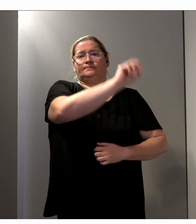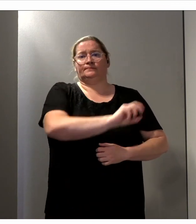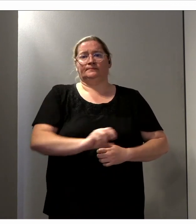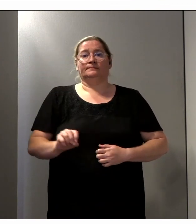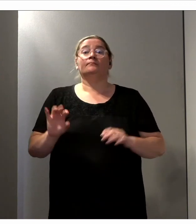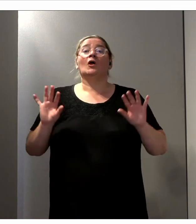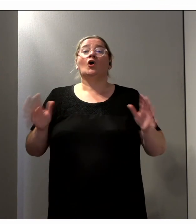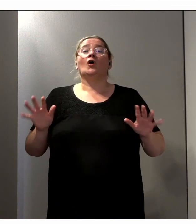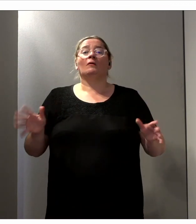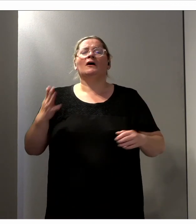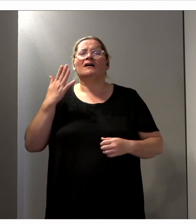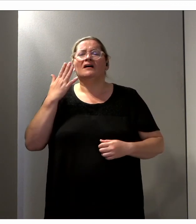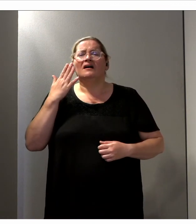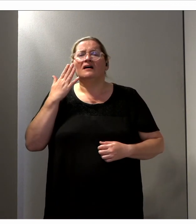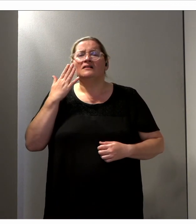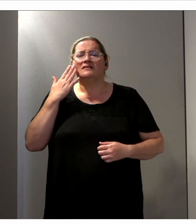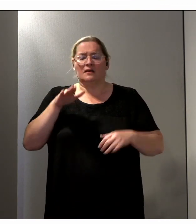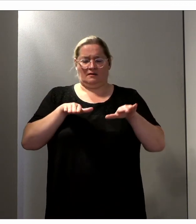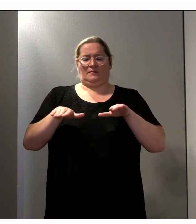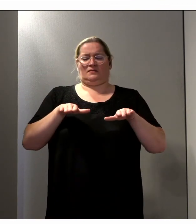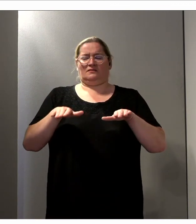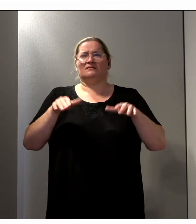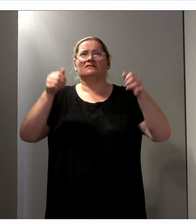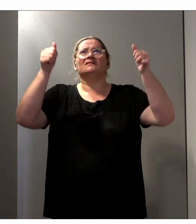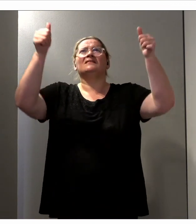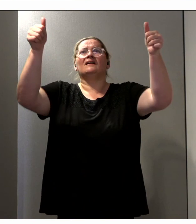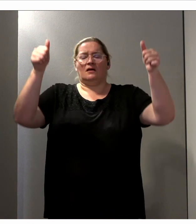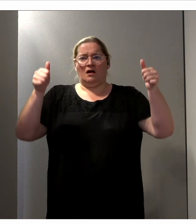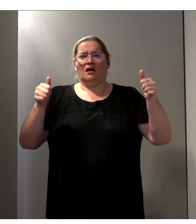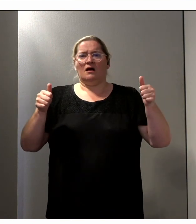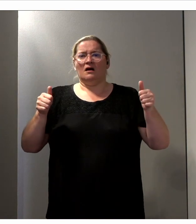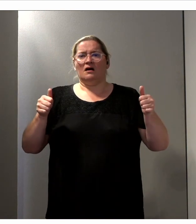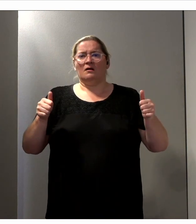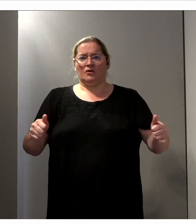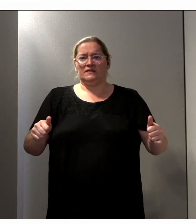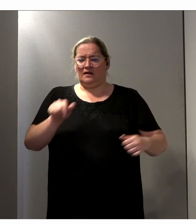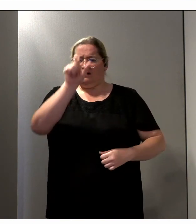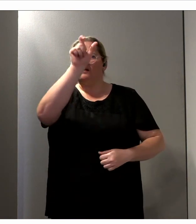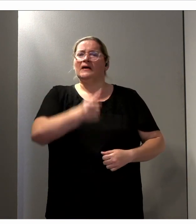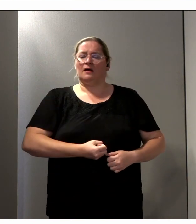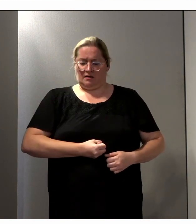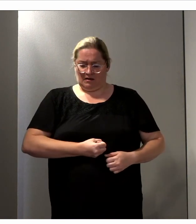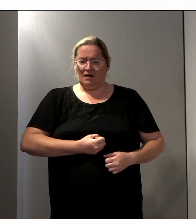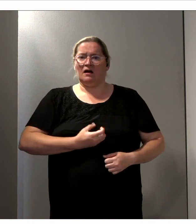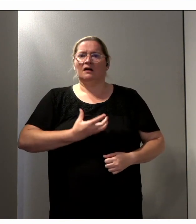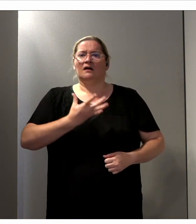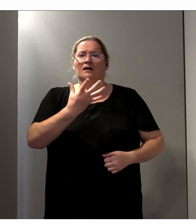les posters de l'artiste